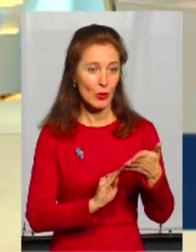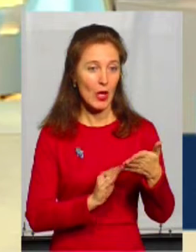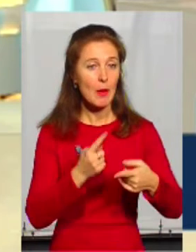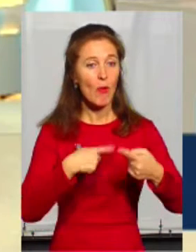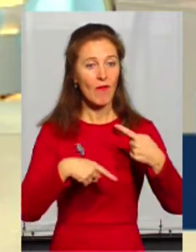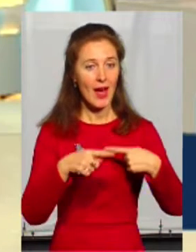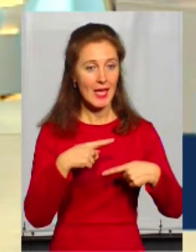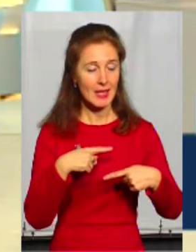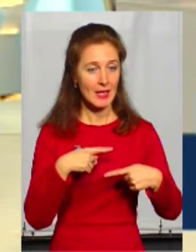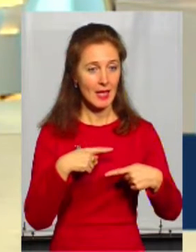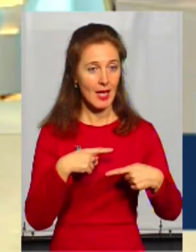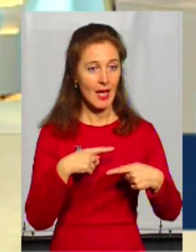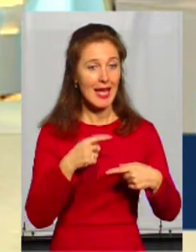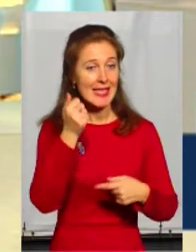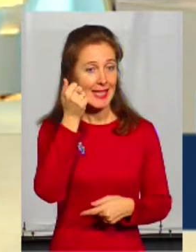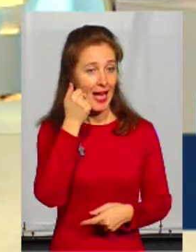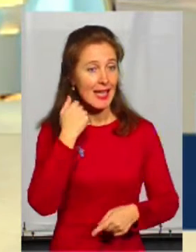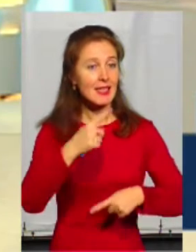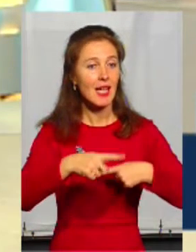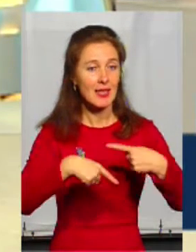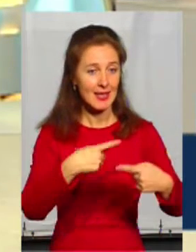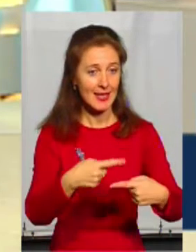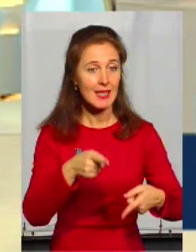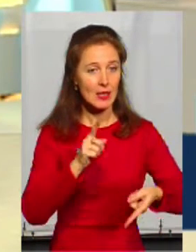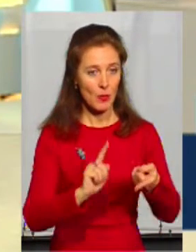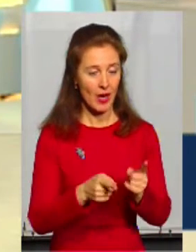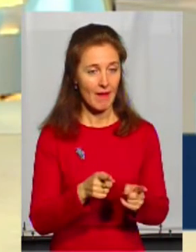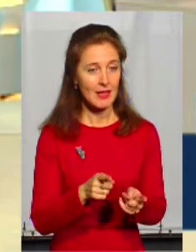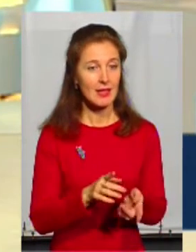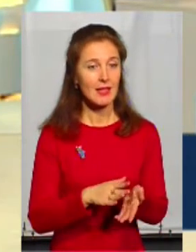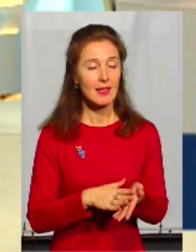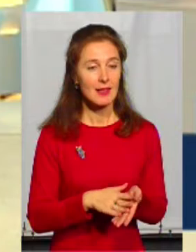і повернення старих традицій. Справді,